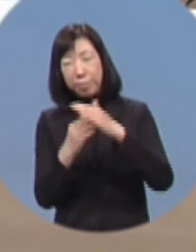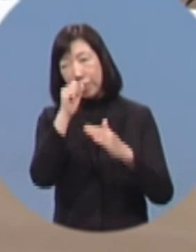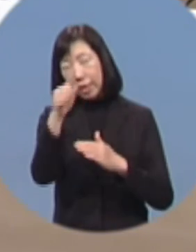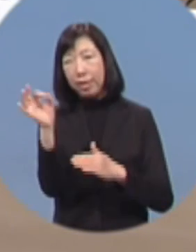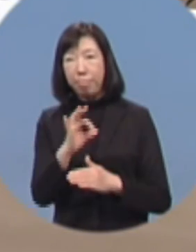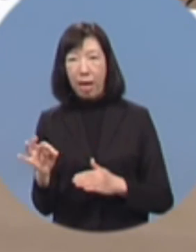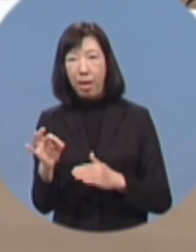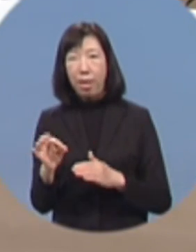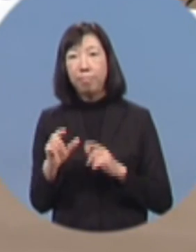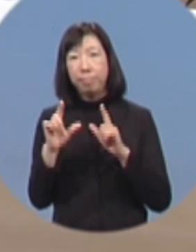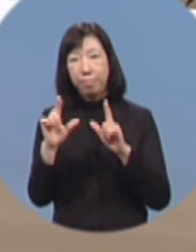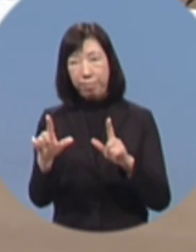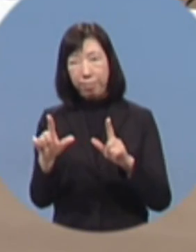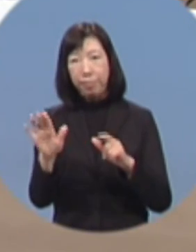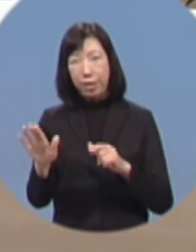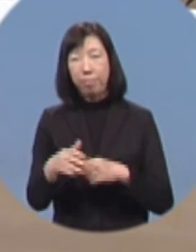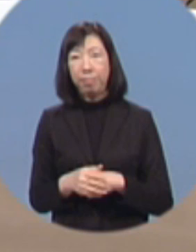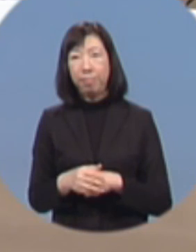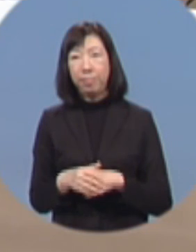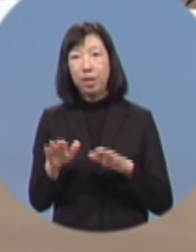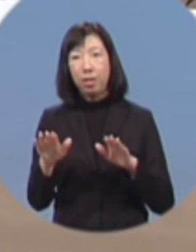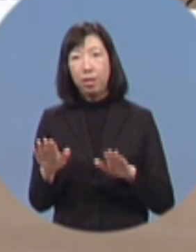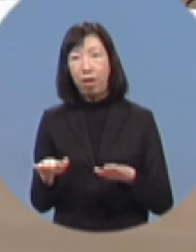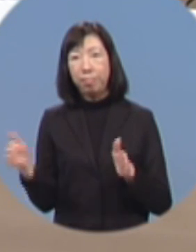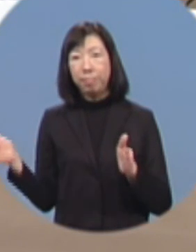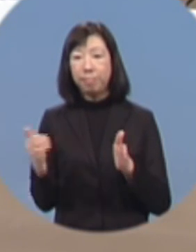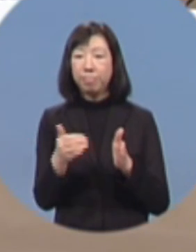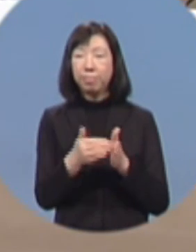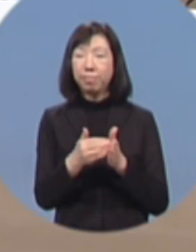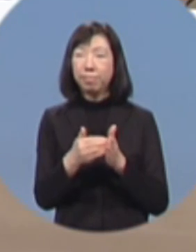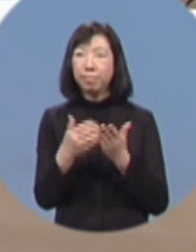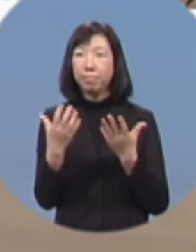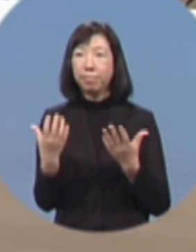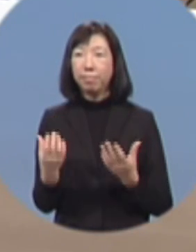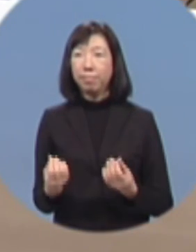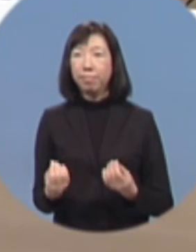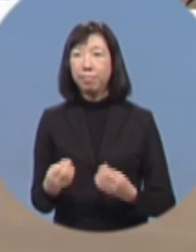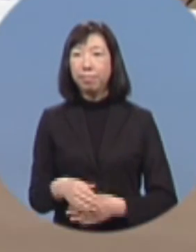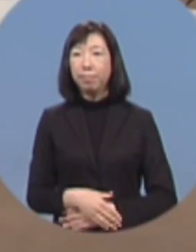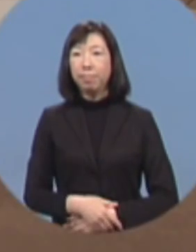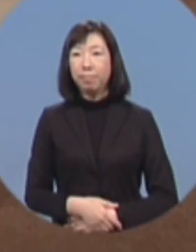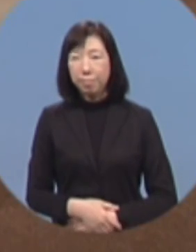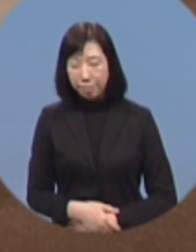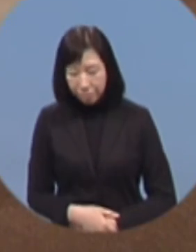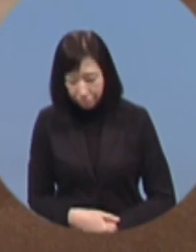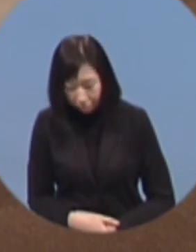題してお送りします。どうぞご覧ください。それでは今週のウィークリー千葉県、この辺りで失礼します。